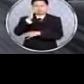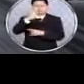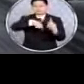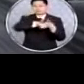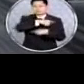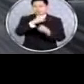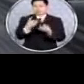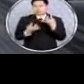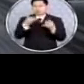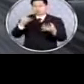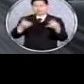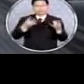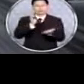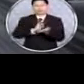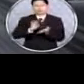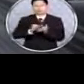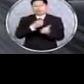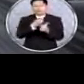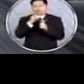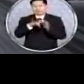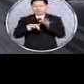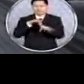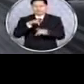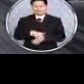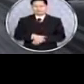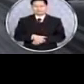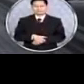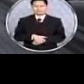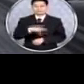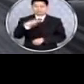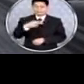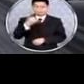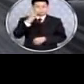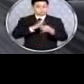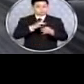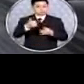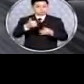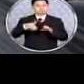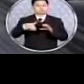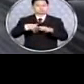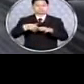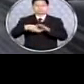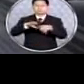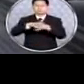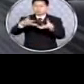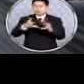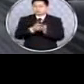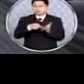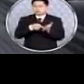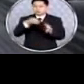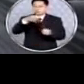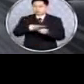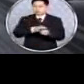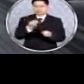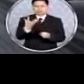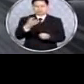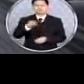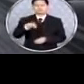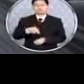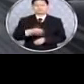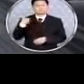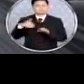流放烟火、拼人潮、搞嘉年华，甚至关系好的艺文团体就可以拿到大笔的补助。过去文